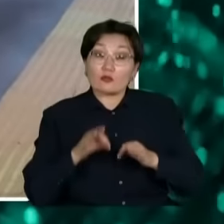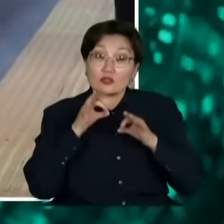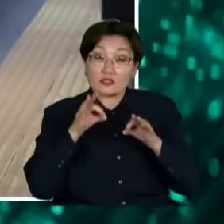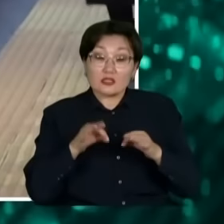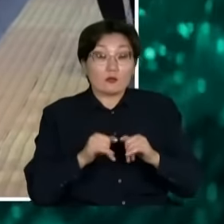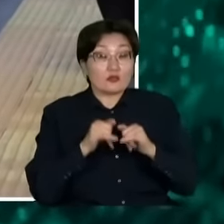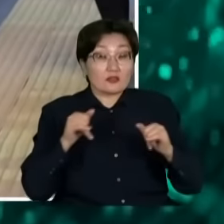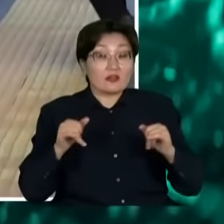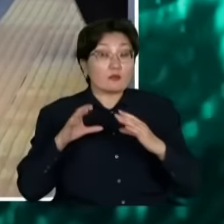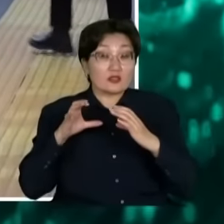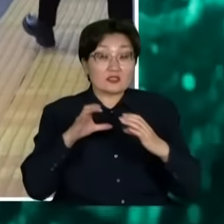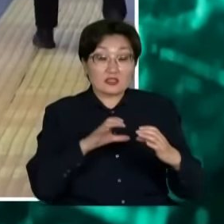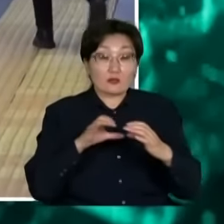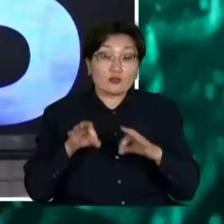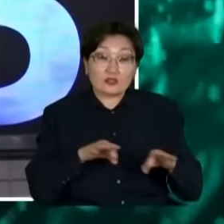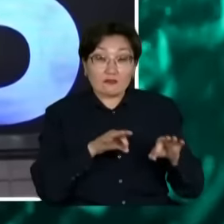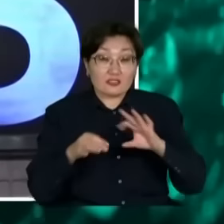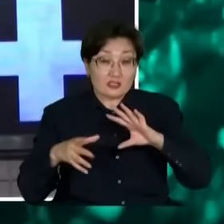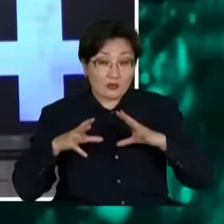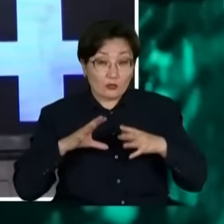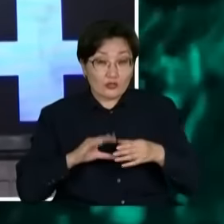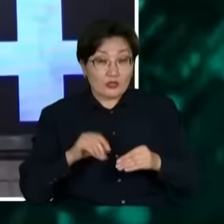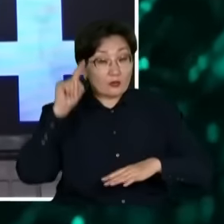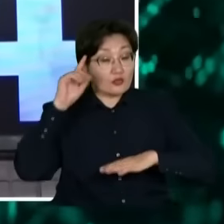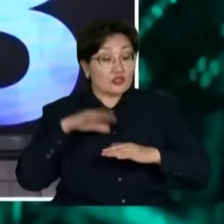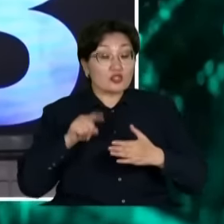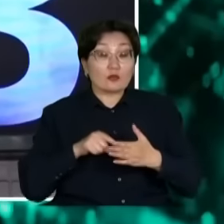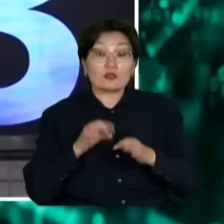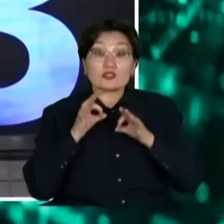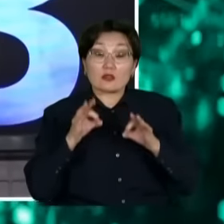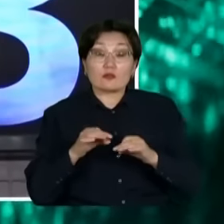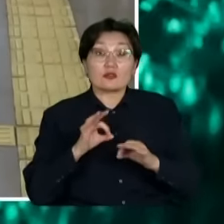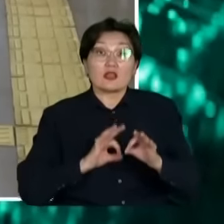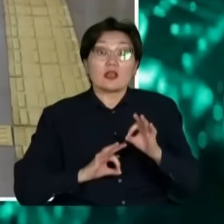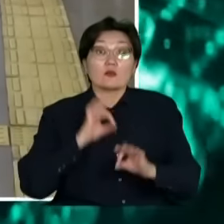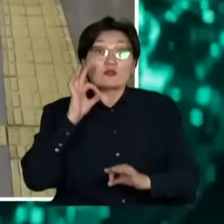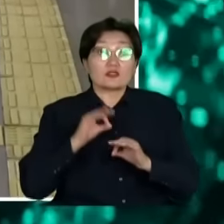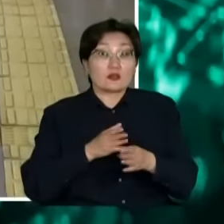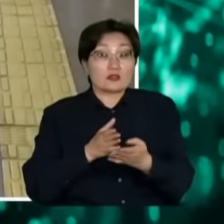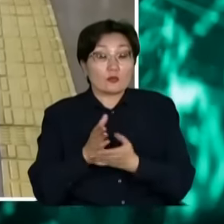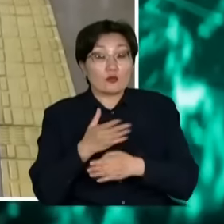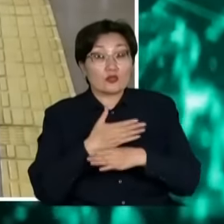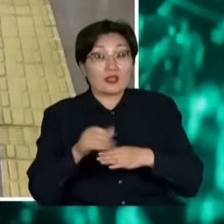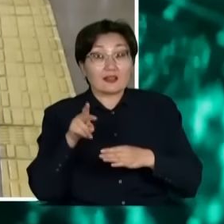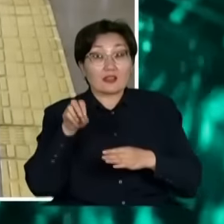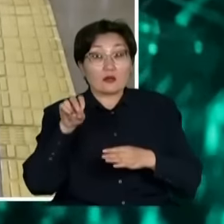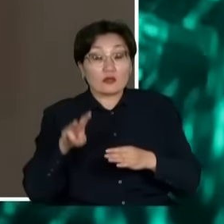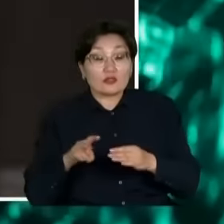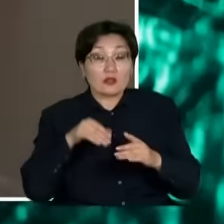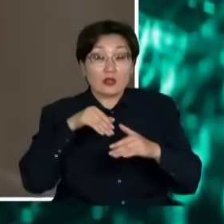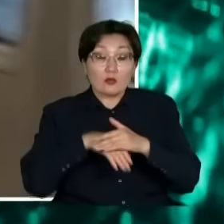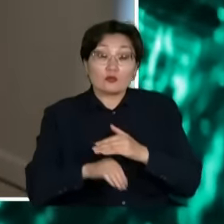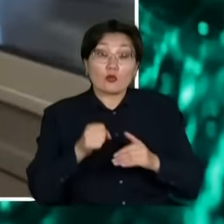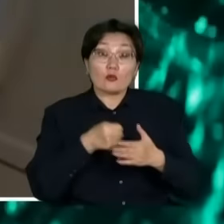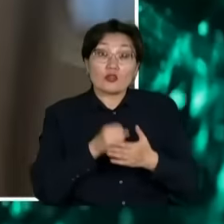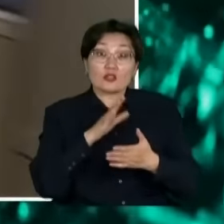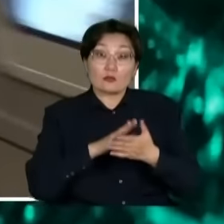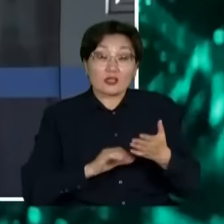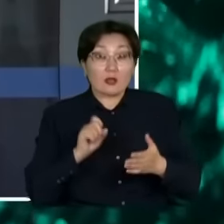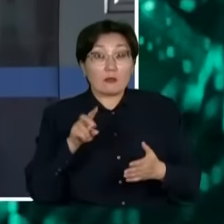и о развитии общественного транспорта в целом Аким города отметил что в западном направлении после станции жено